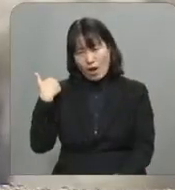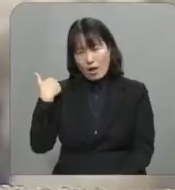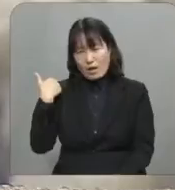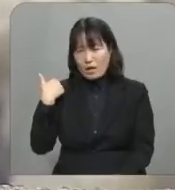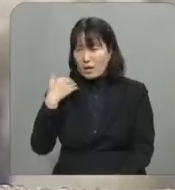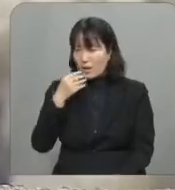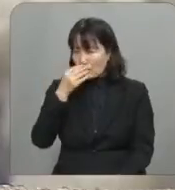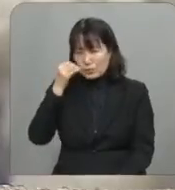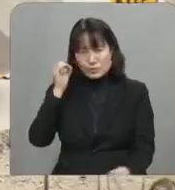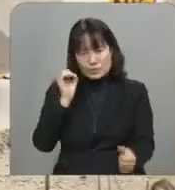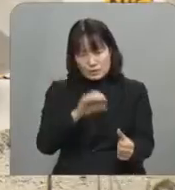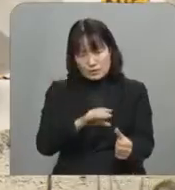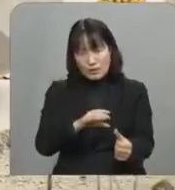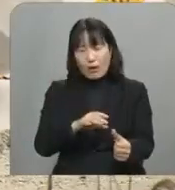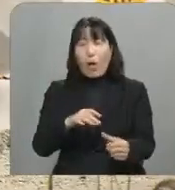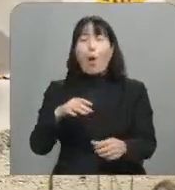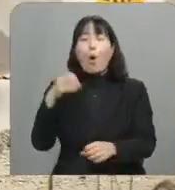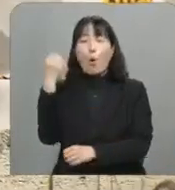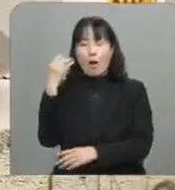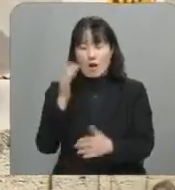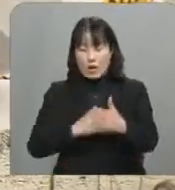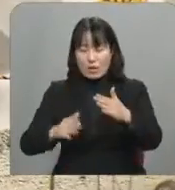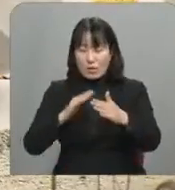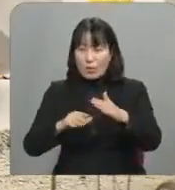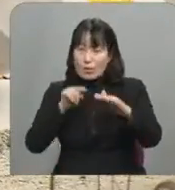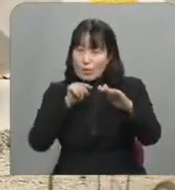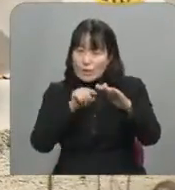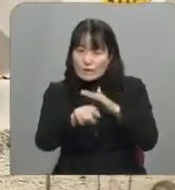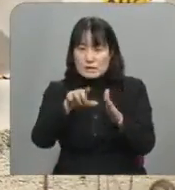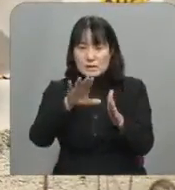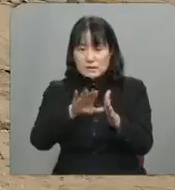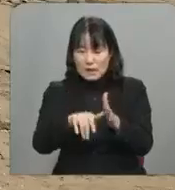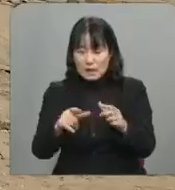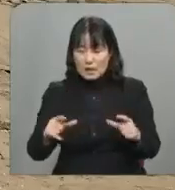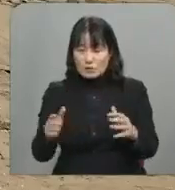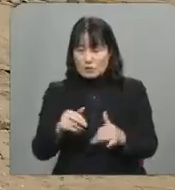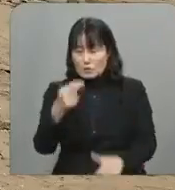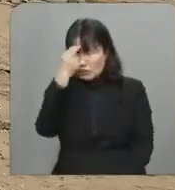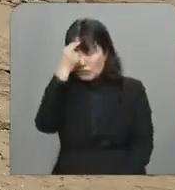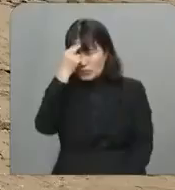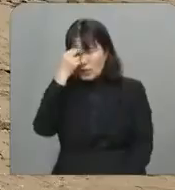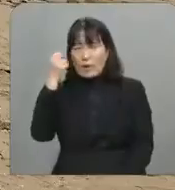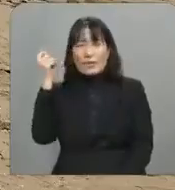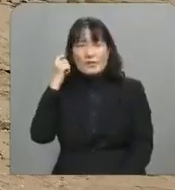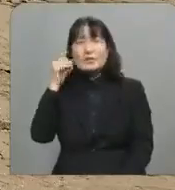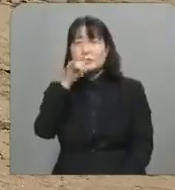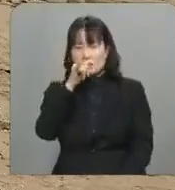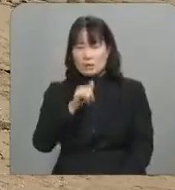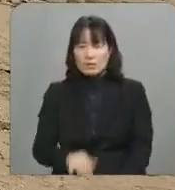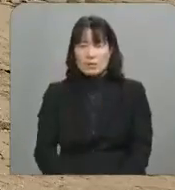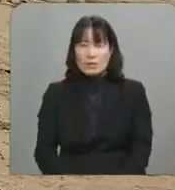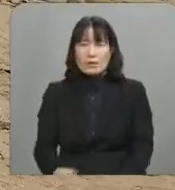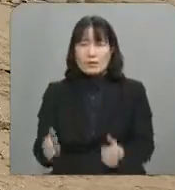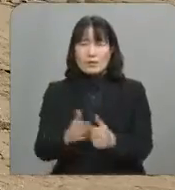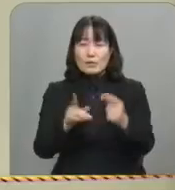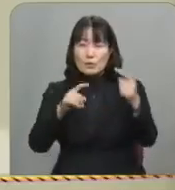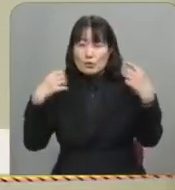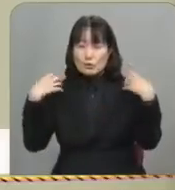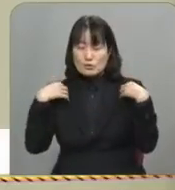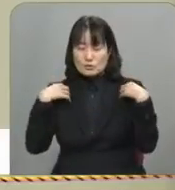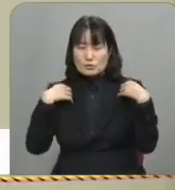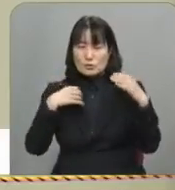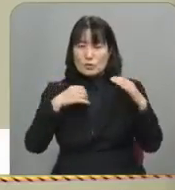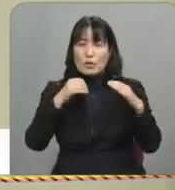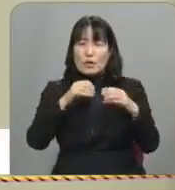묵인했는지도 의문입니다. 애초 관계 공무원이 공사 현장을 방문했고 주민 민원도 있었기 때문입니다. 이에 대해 고성군은